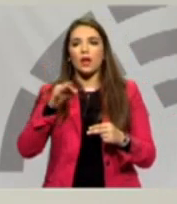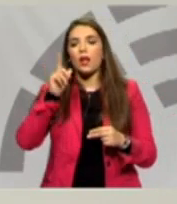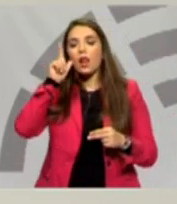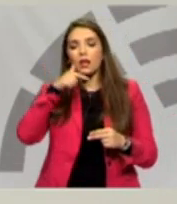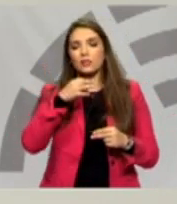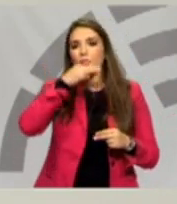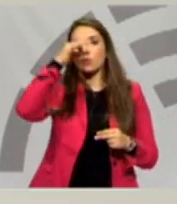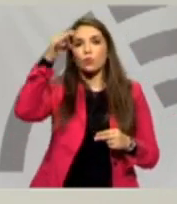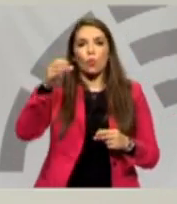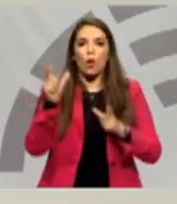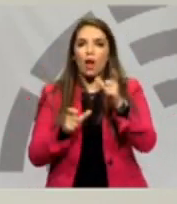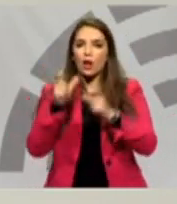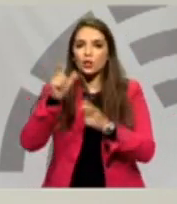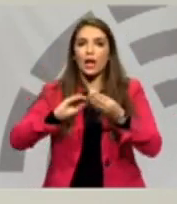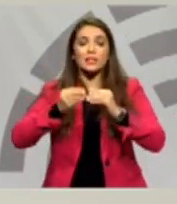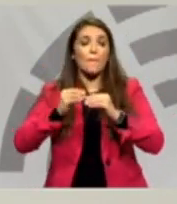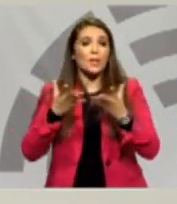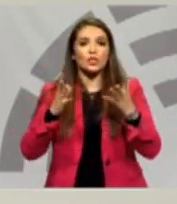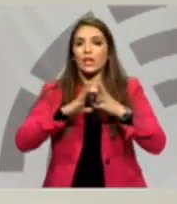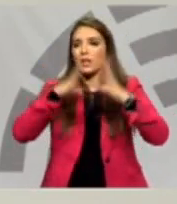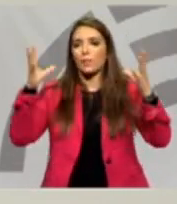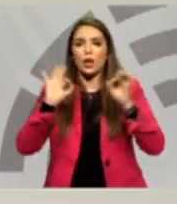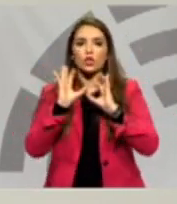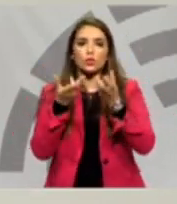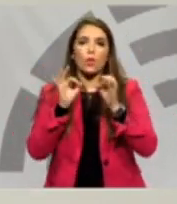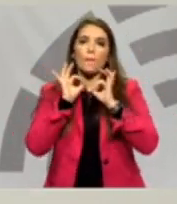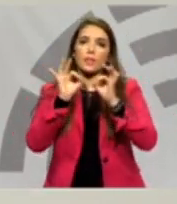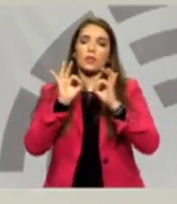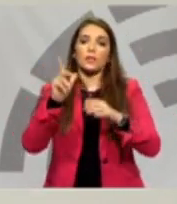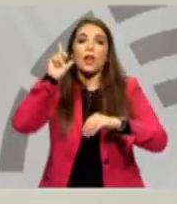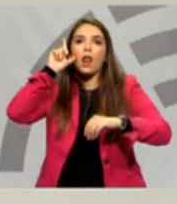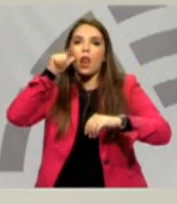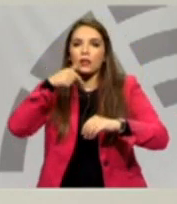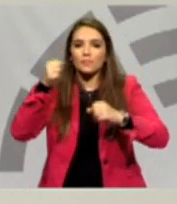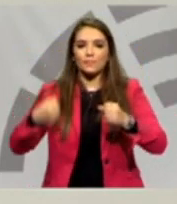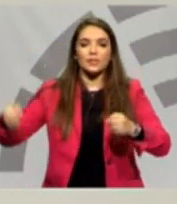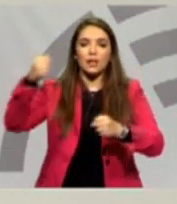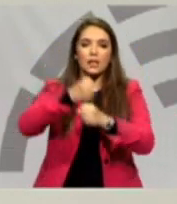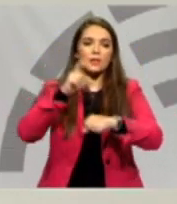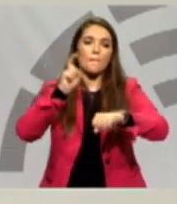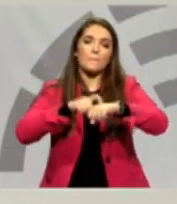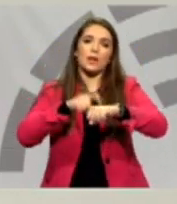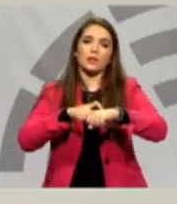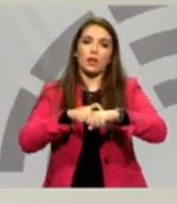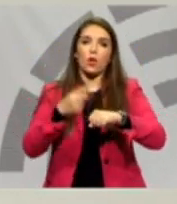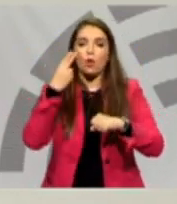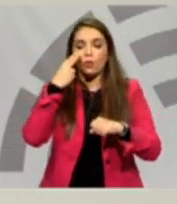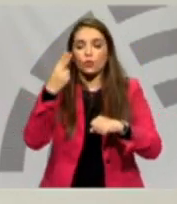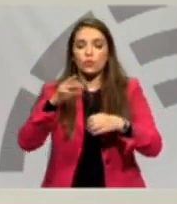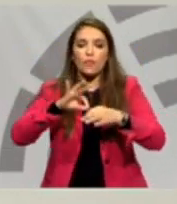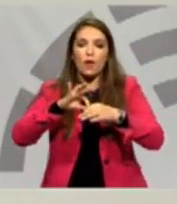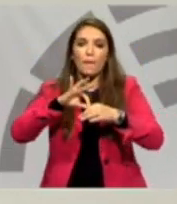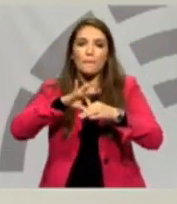النخيبين المطالب بيبعث بلديه بصفاقس الغربيه النظر لكثافه السكانيه ولتسويه بعض العقارات